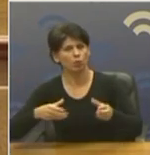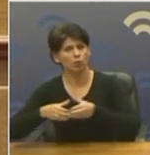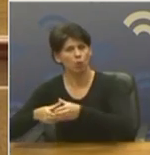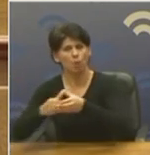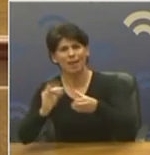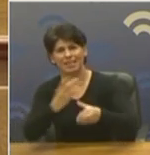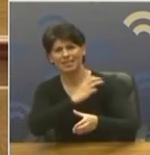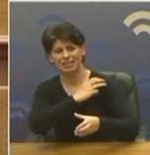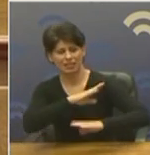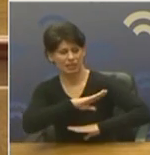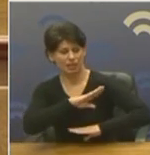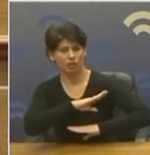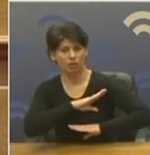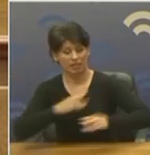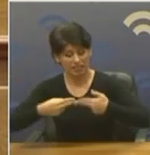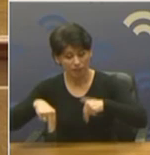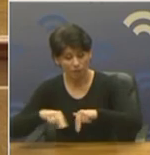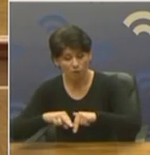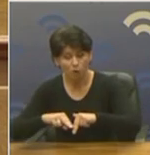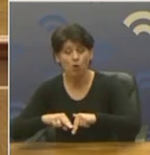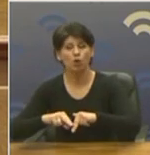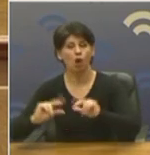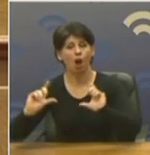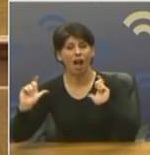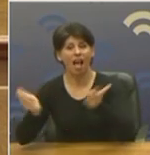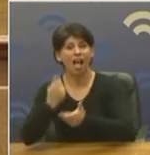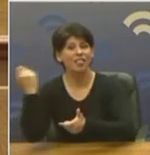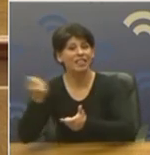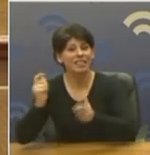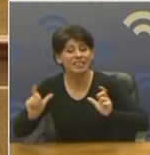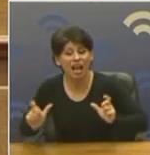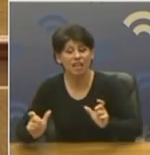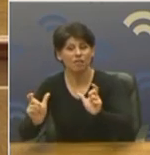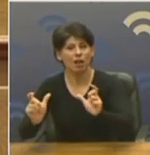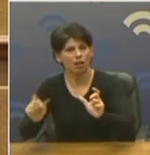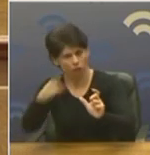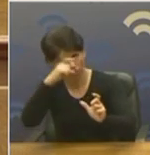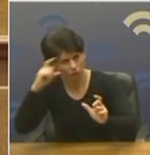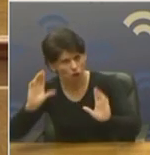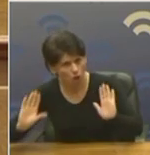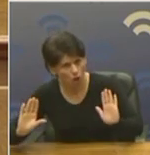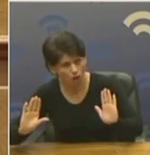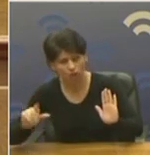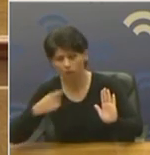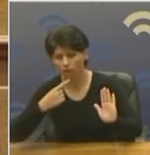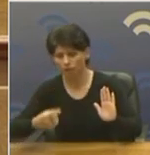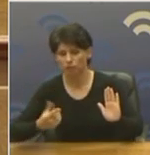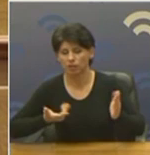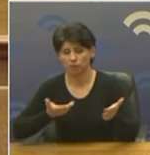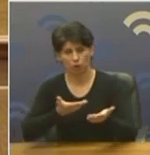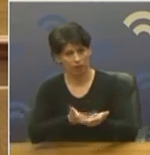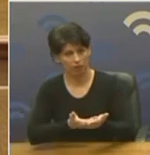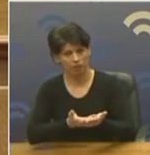τους στρατηγούς. Συμβούλιο Εθνικής Ασφαλείας. Κάντε το, υλοποιήστε το επιτέλους. Τόσο δύσκολο είναι. Ξέρετε, όλα αυτά που σας λένε προτάσεις οι